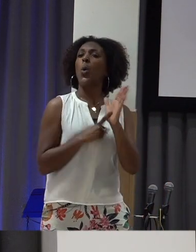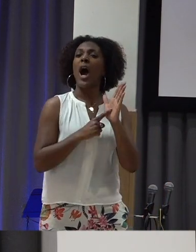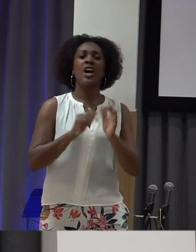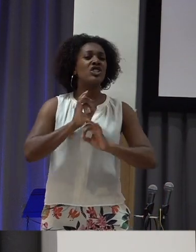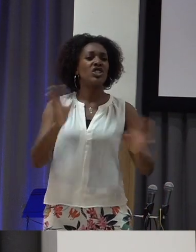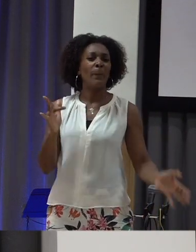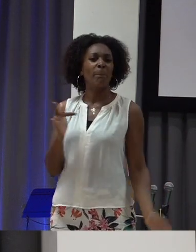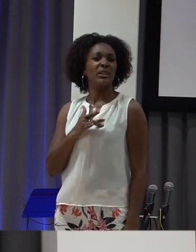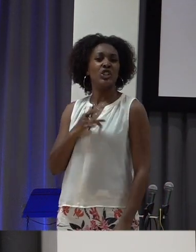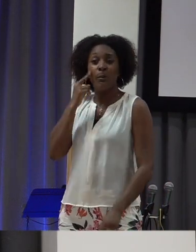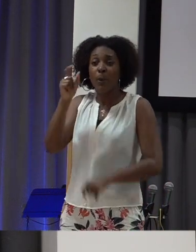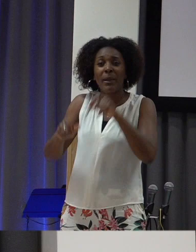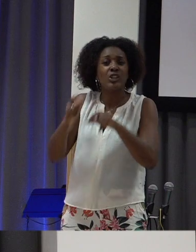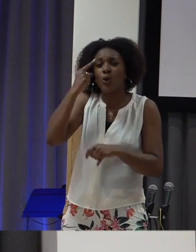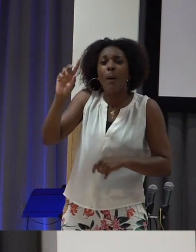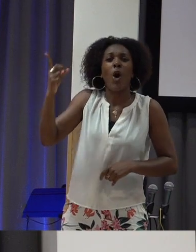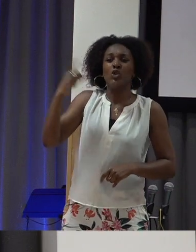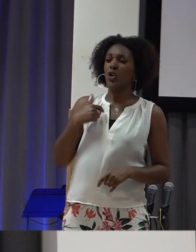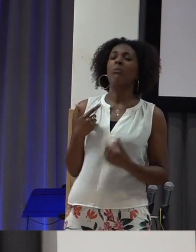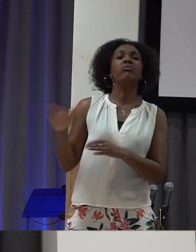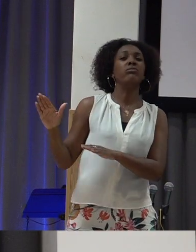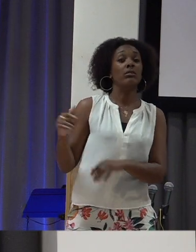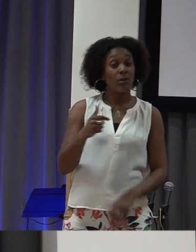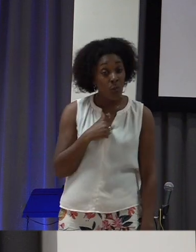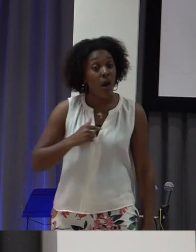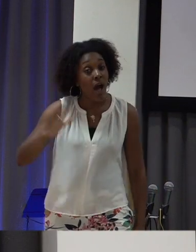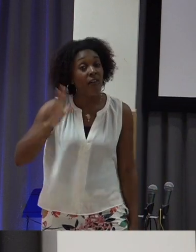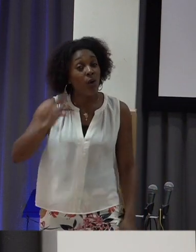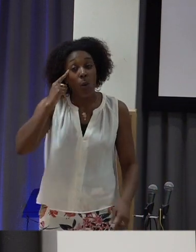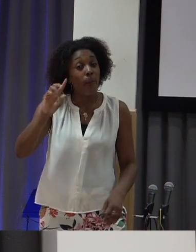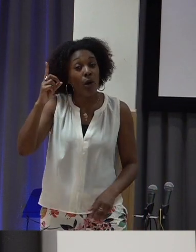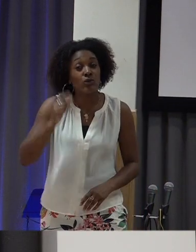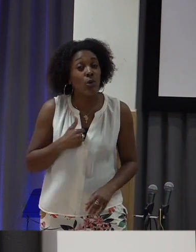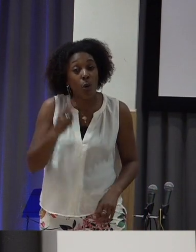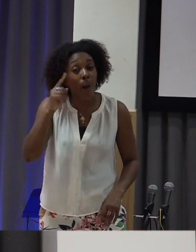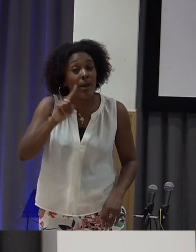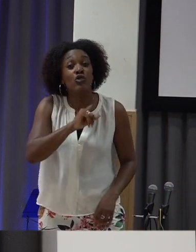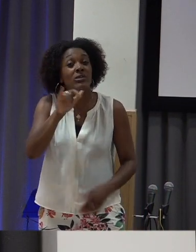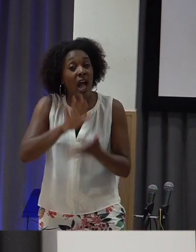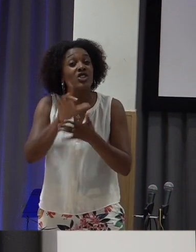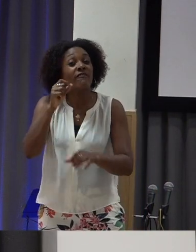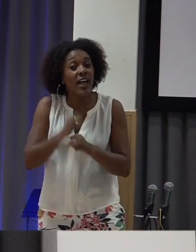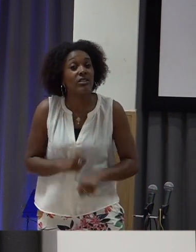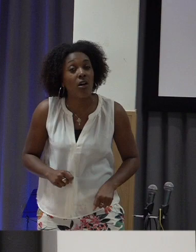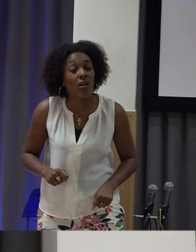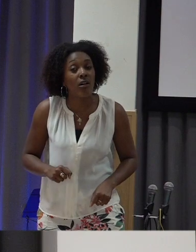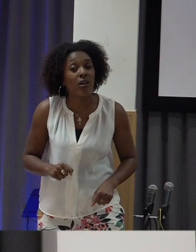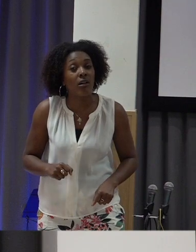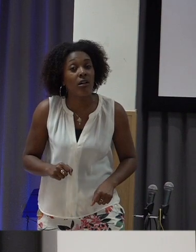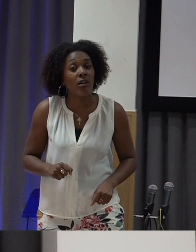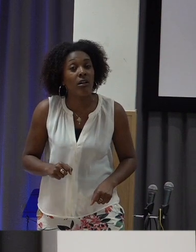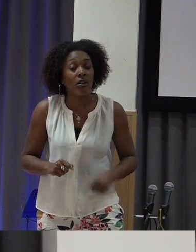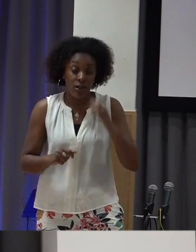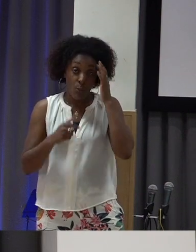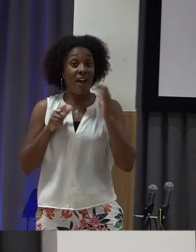pour les hérétiques et les païens. Je suis un ancien hérétique et païen, jusqu'à l'âge de 20 ans. J'en ai 85 dans quelques